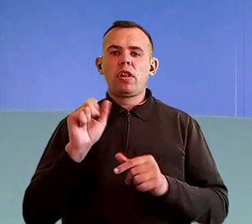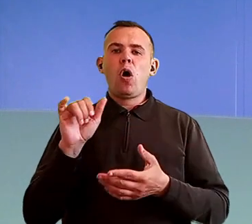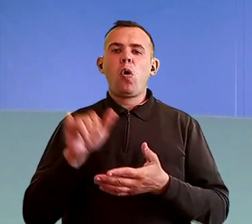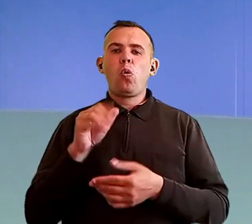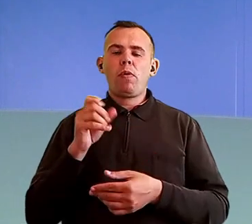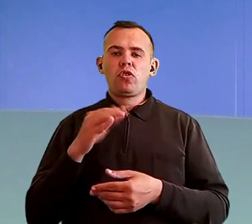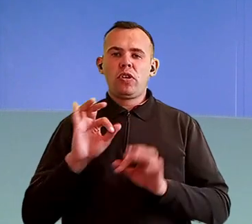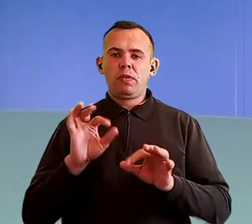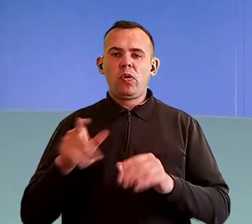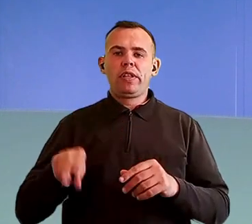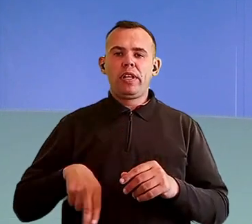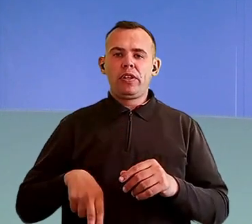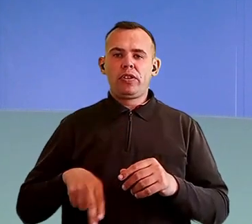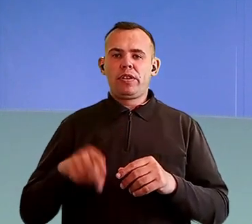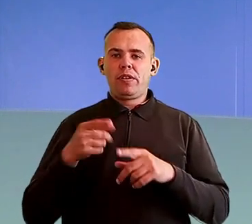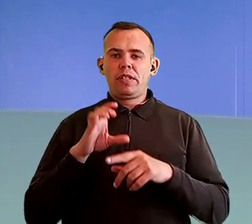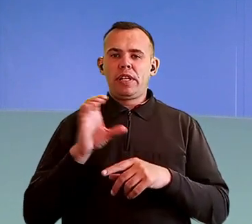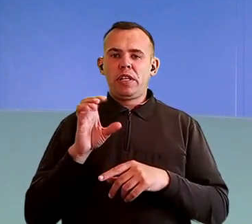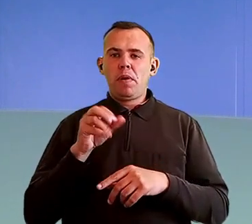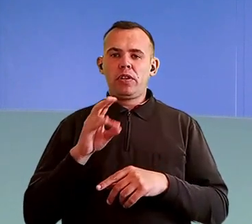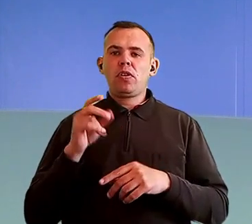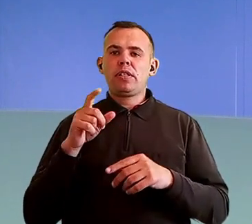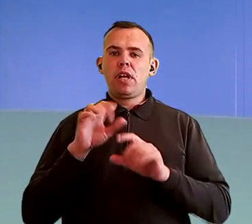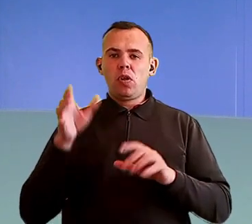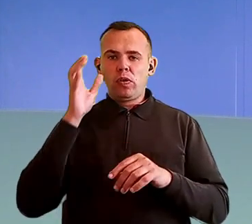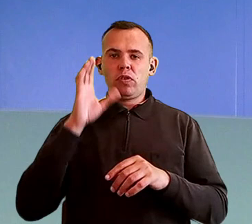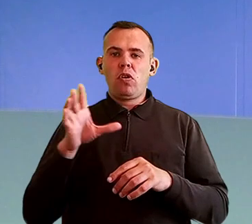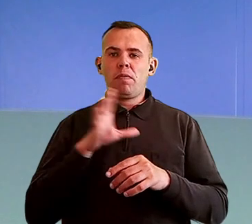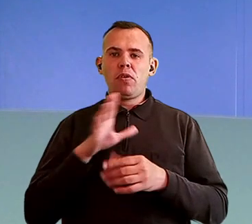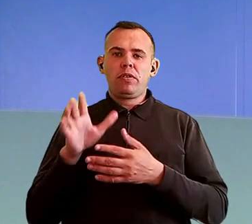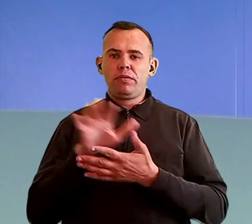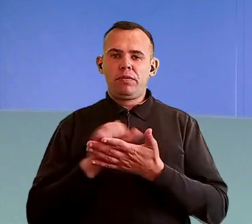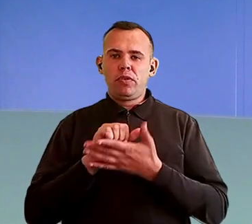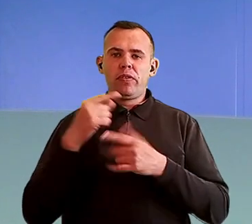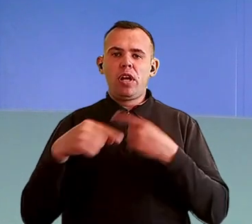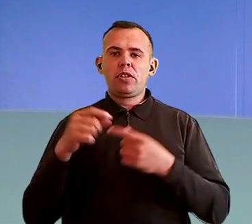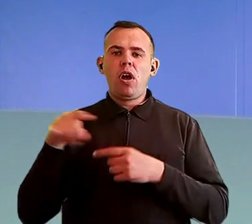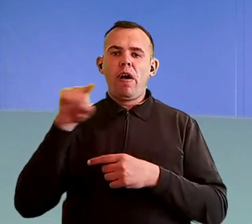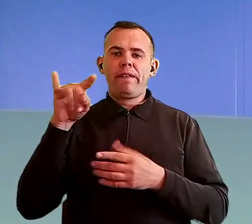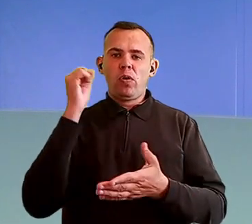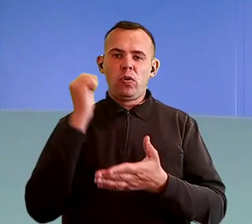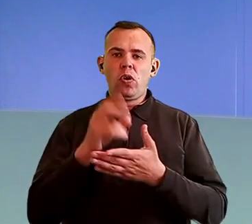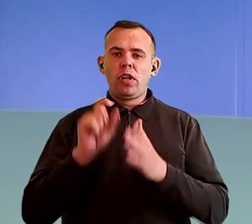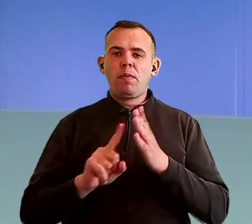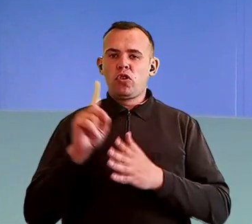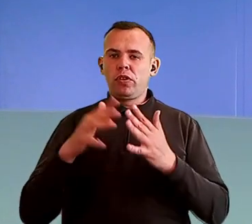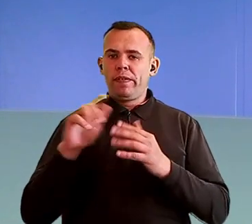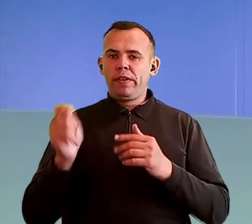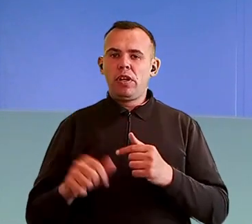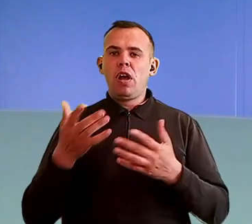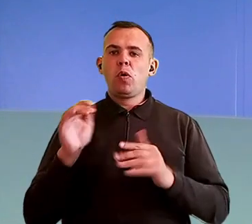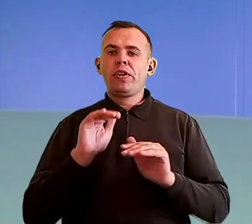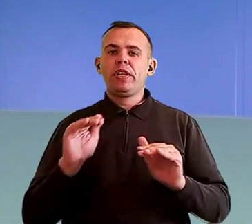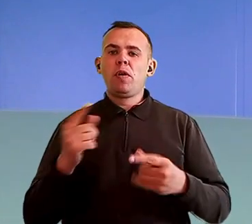директор Сергій Малехін. Заклад освіти був пошкоджений внаслідок авіаудару на початку війни. Аби діти повернулися за